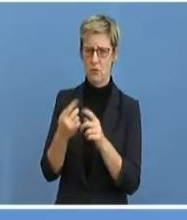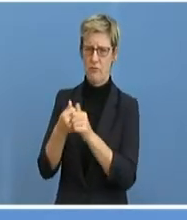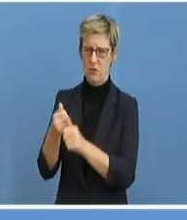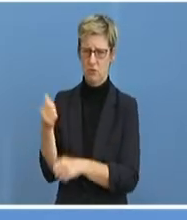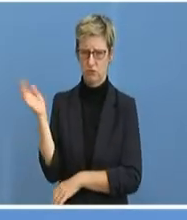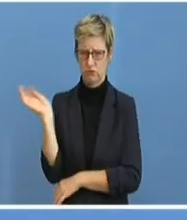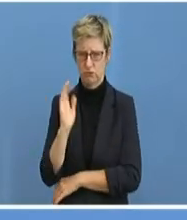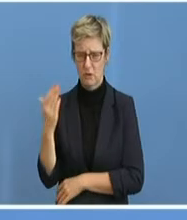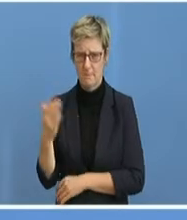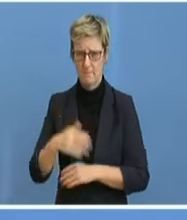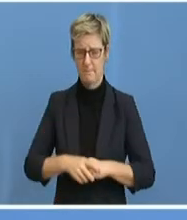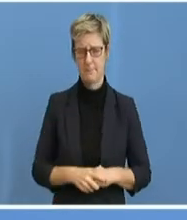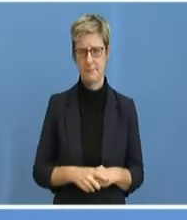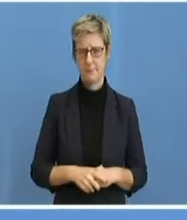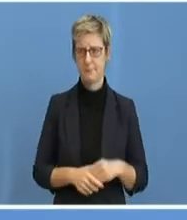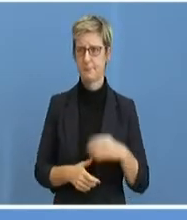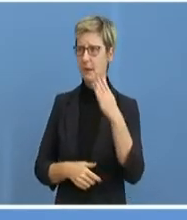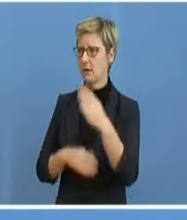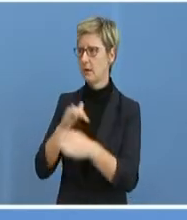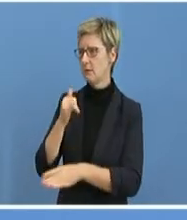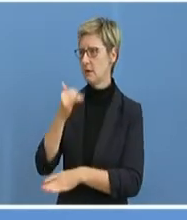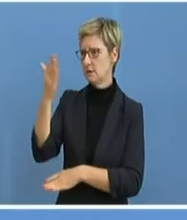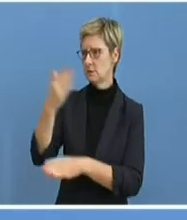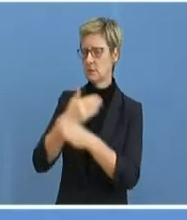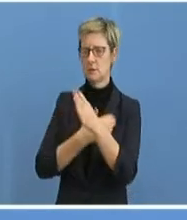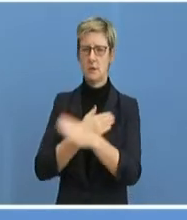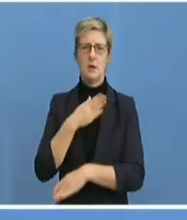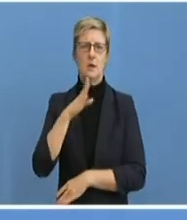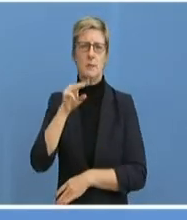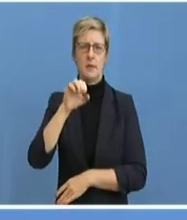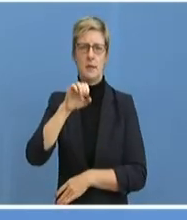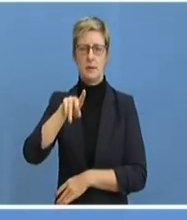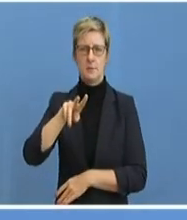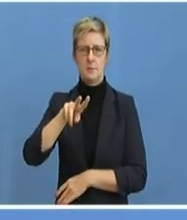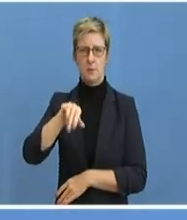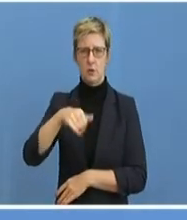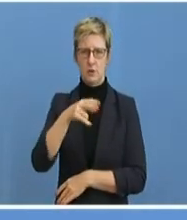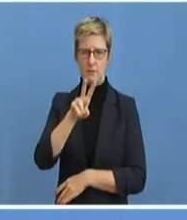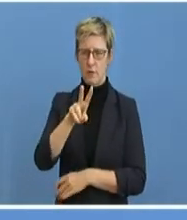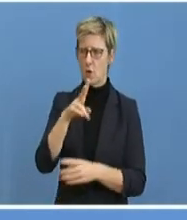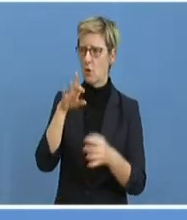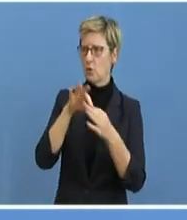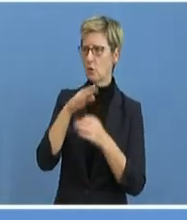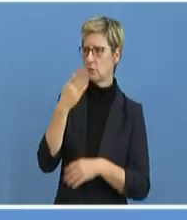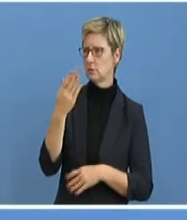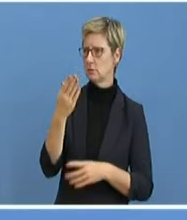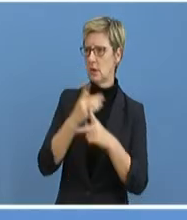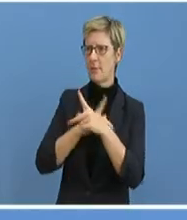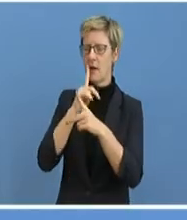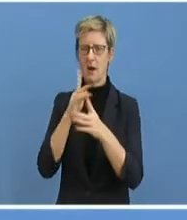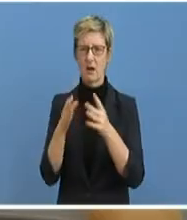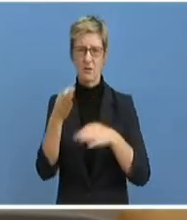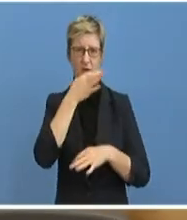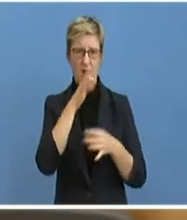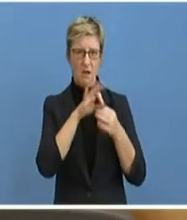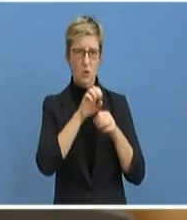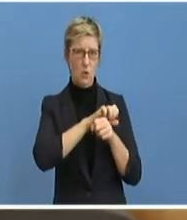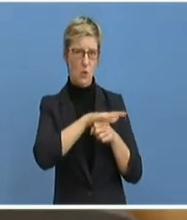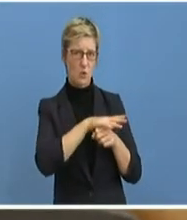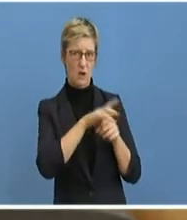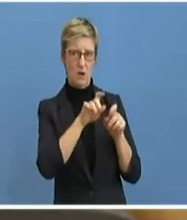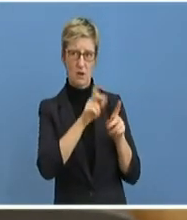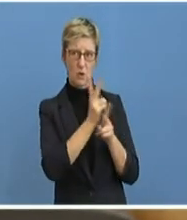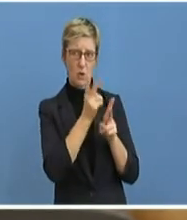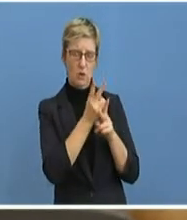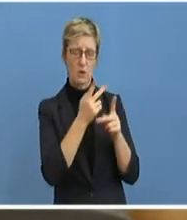Ich hatte eine Frage ans BMJV und dann ans Gesundheitsministerium. Aber bezieht sich das noch auf das Corona-Kabinett? Bezieht sich auf den Komplex Corona,